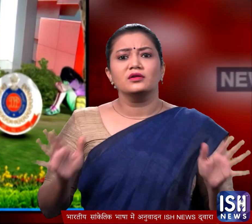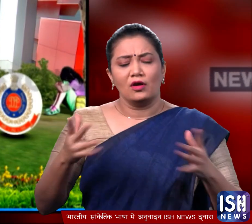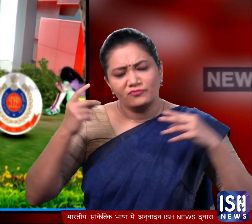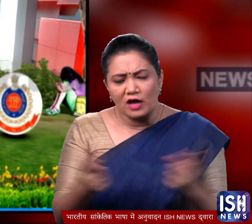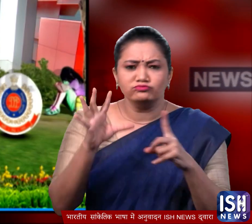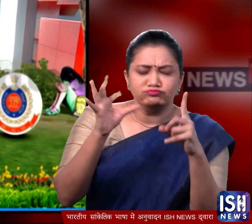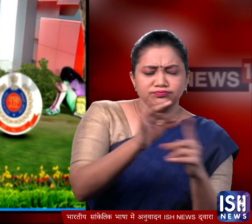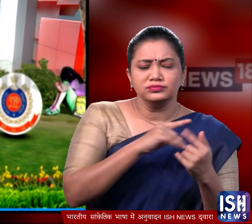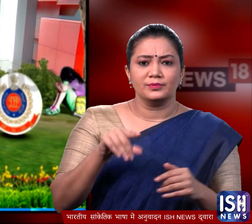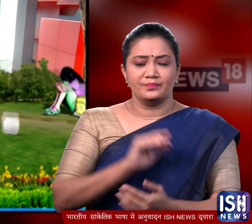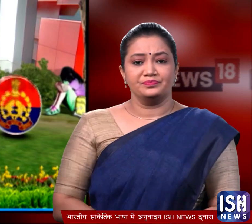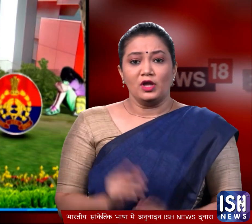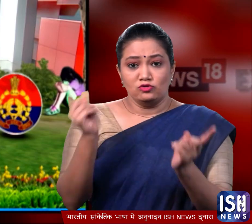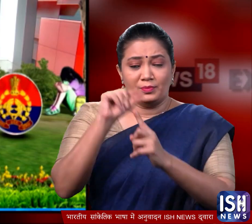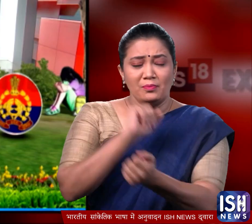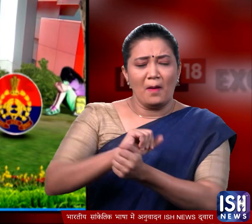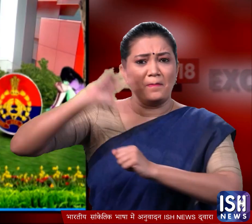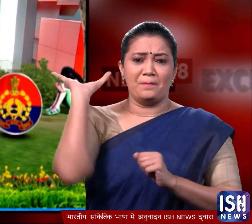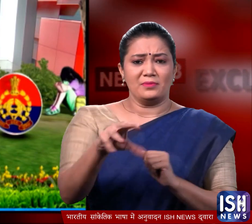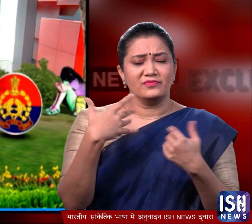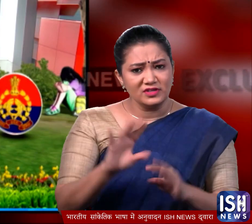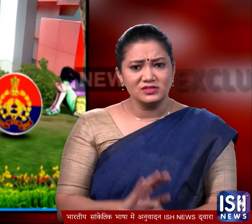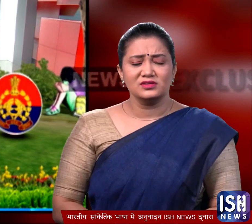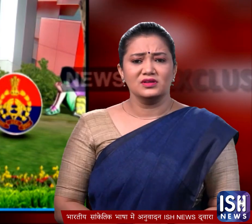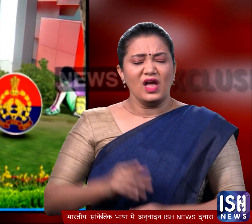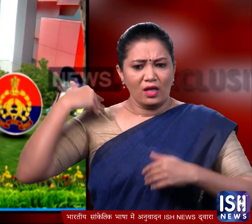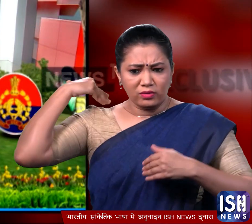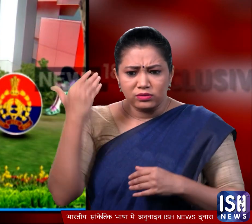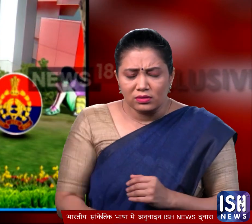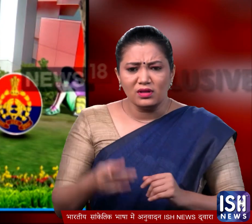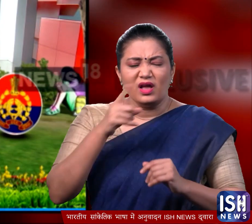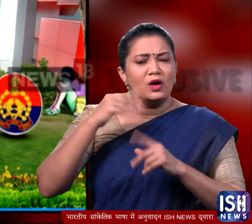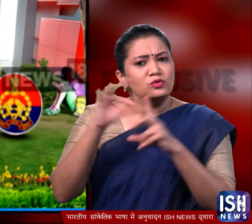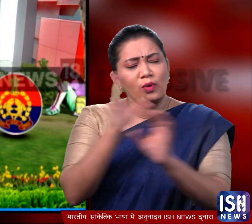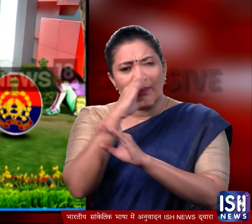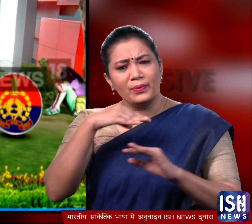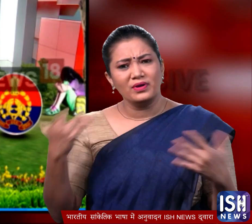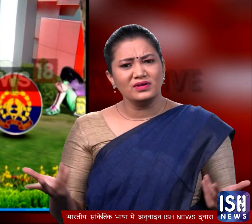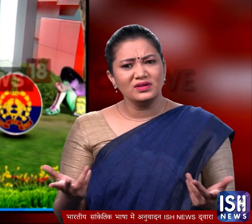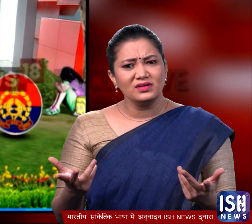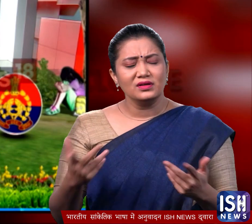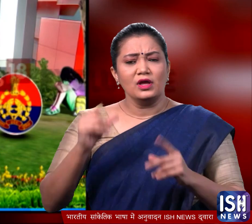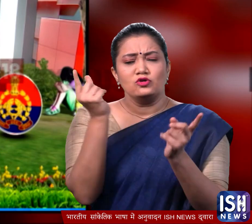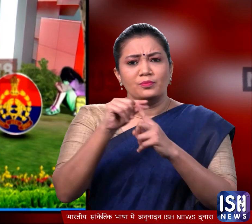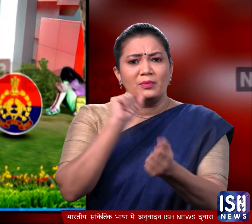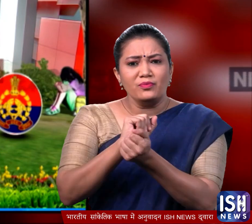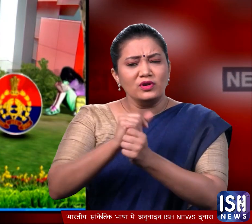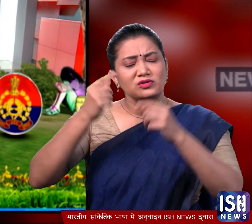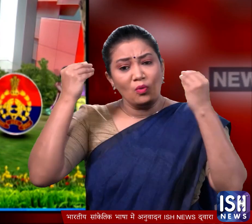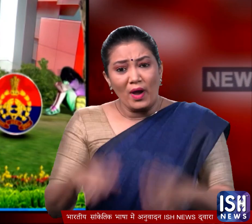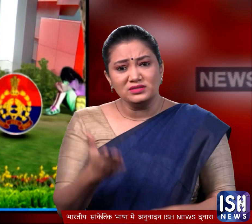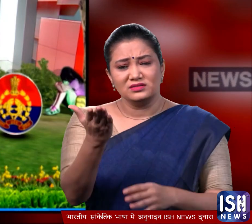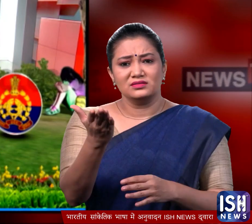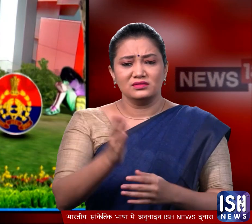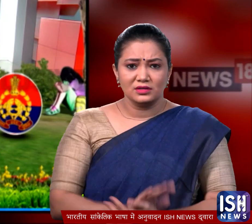गई। इस मामले में कोर्ट ने यूपी पुलिस को फटकार लगाते हुए कहा कि इतने लंबे समय से उसने कुछ नहीं किया और यह केस यूपी पुलिस की हालत